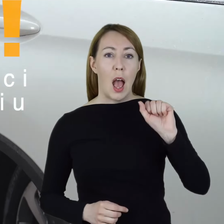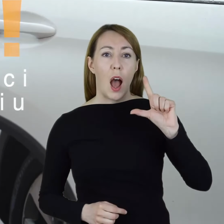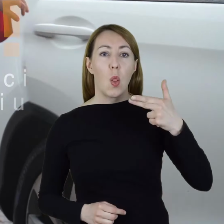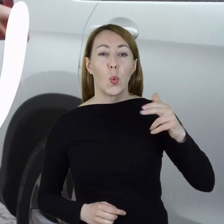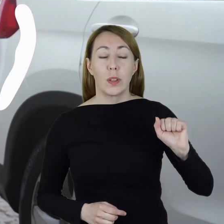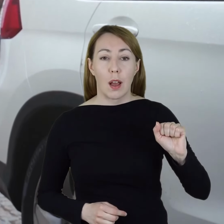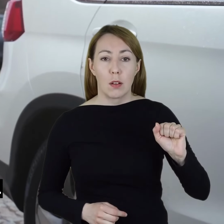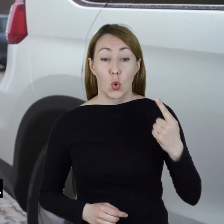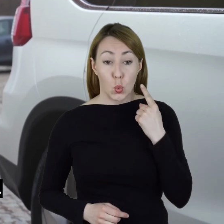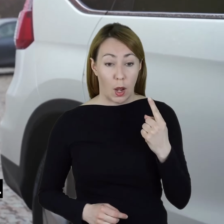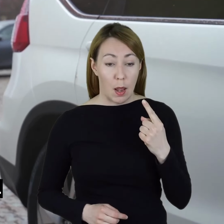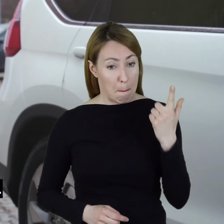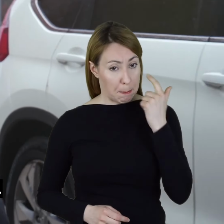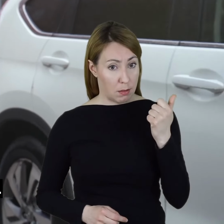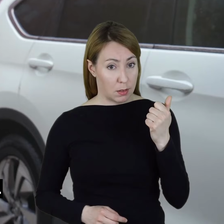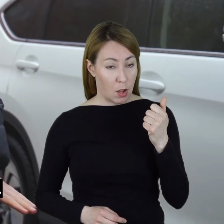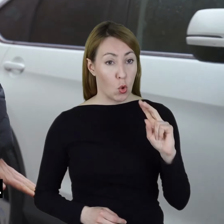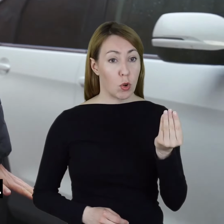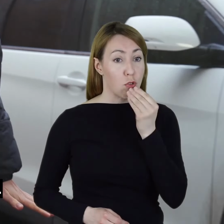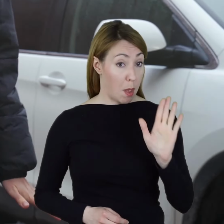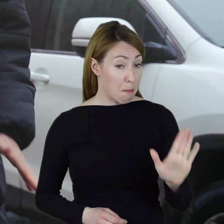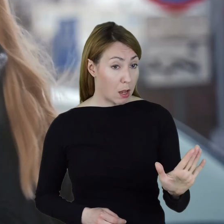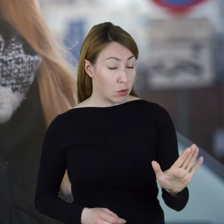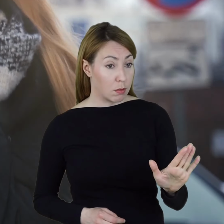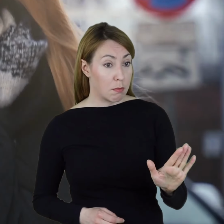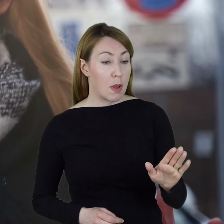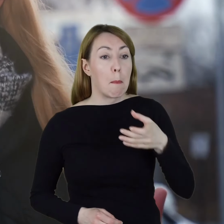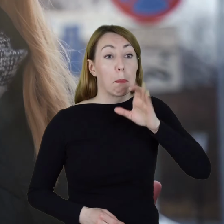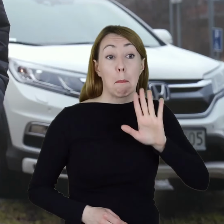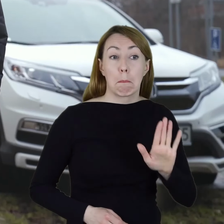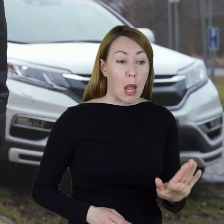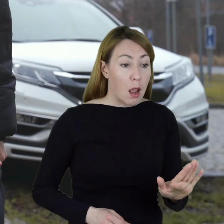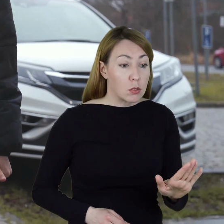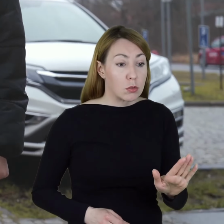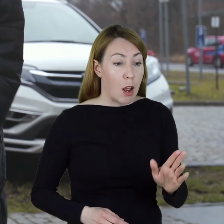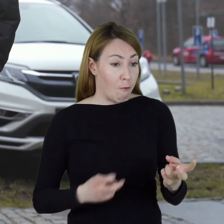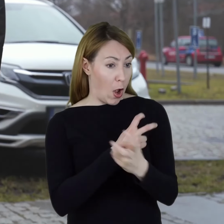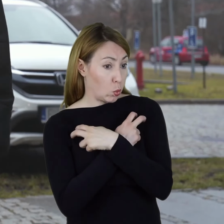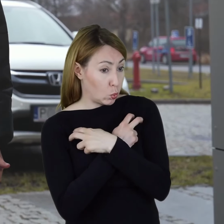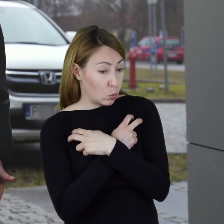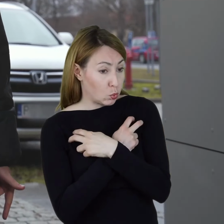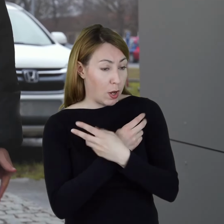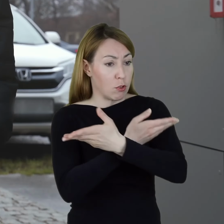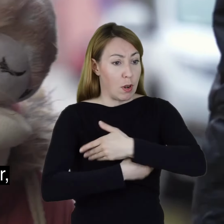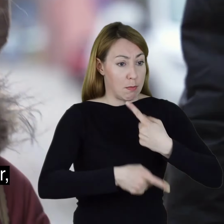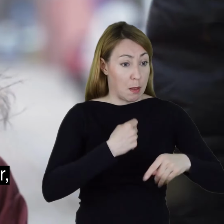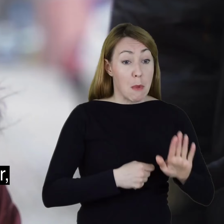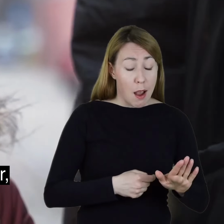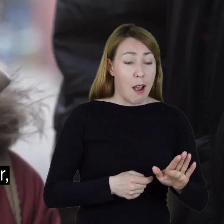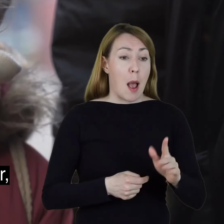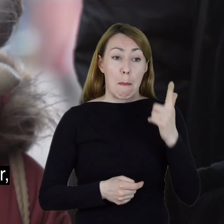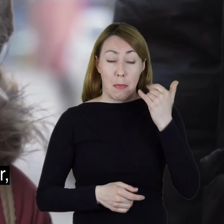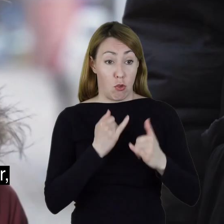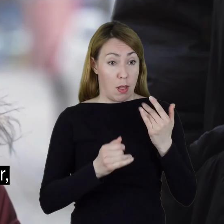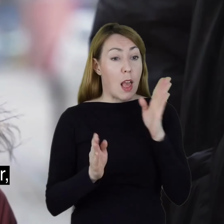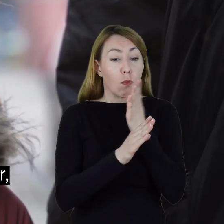Alunia, Alunia, posłuchaj, pamiętaj o tym, że masz drugie śniadanie. Masz bidon, fartuszek, t-shirt na zmianę i pamiętaj, jak